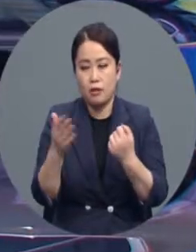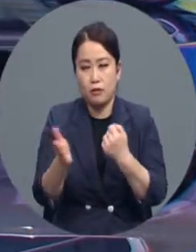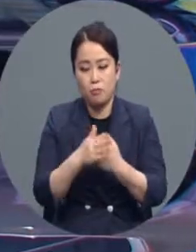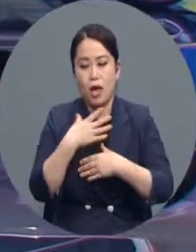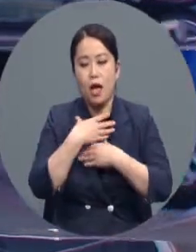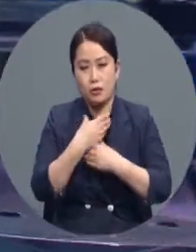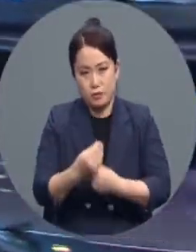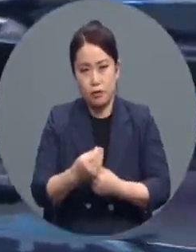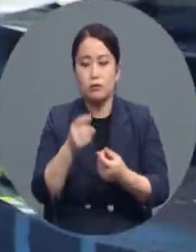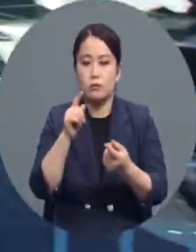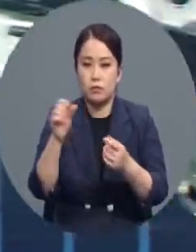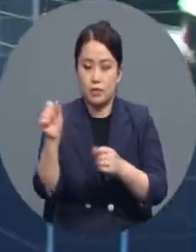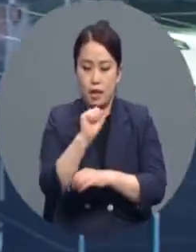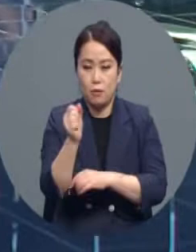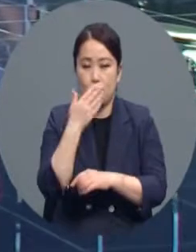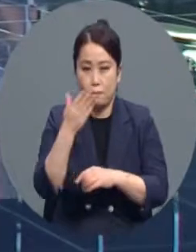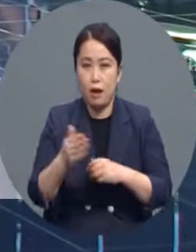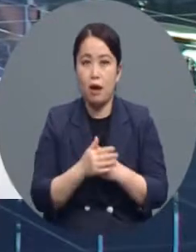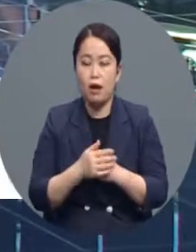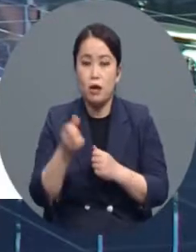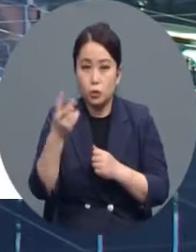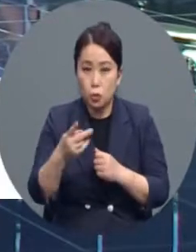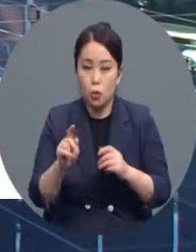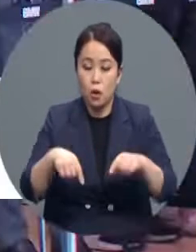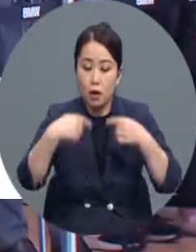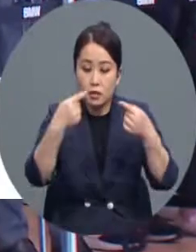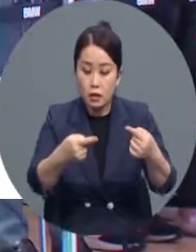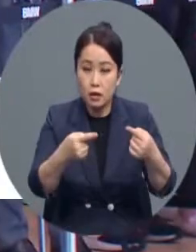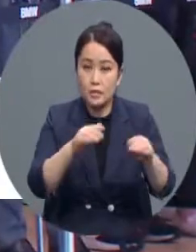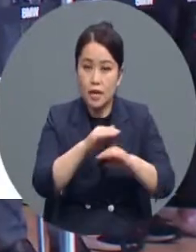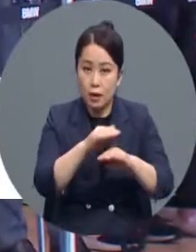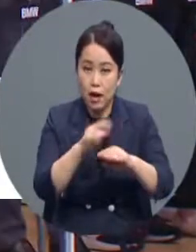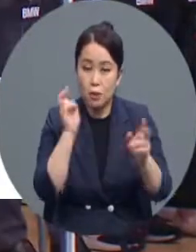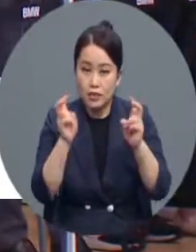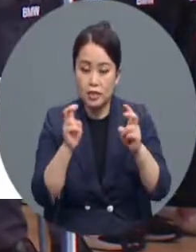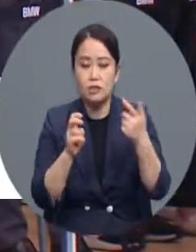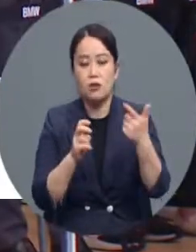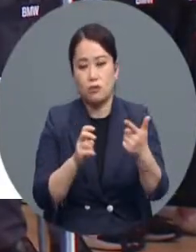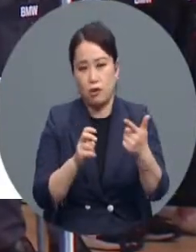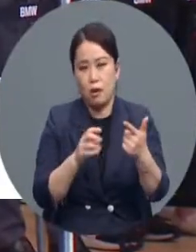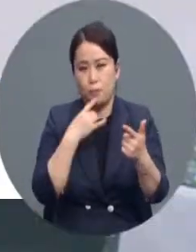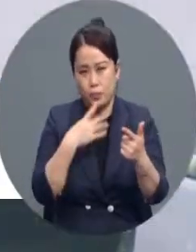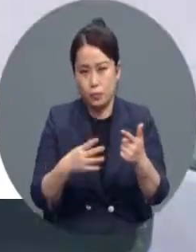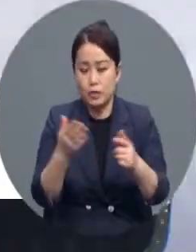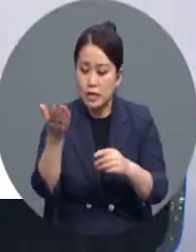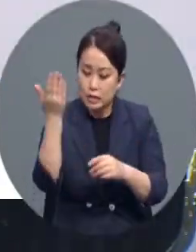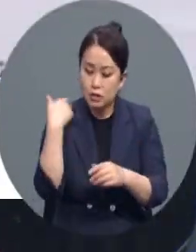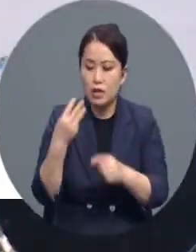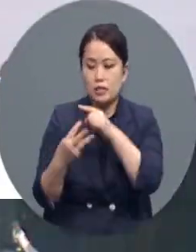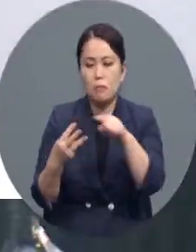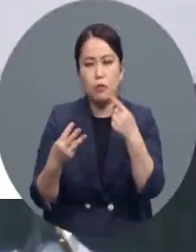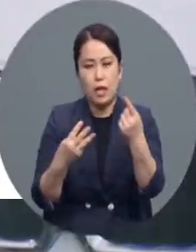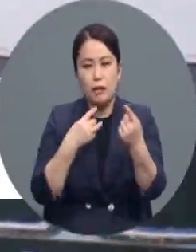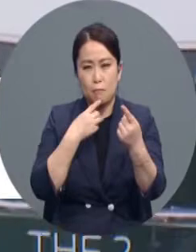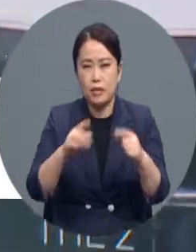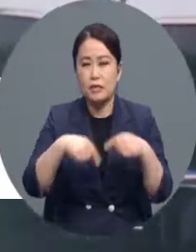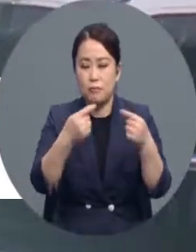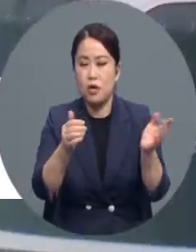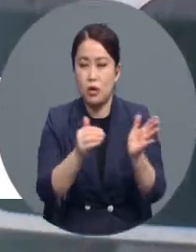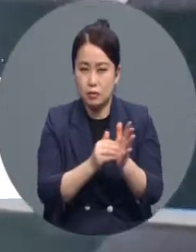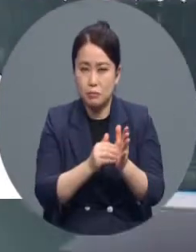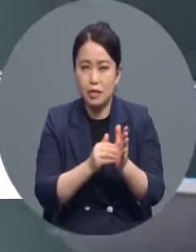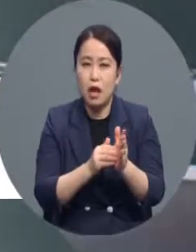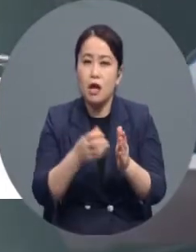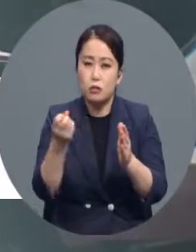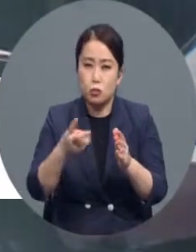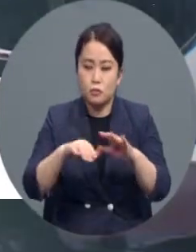올해 완성차 참가는 국내외 6개 브랜드뿐으로 이전에 3분의 1에 그쳤습니다. 전 세계적으로 모터쇼의